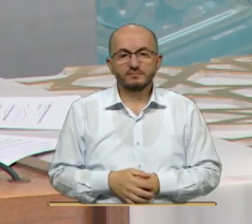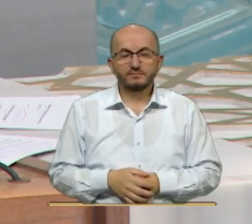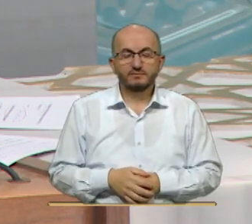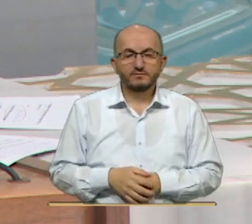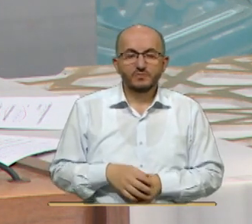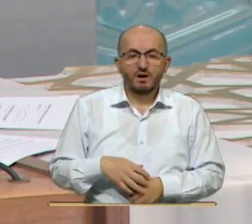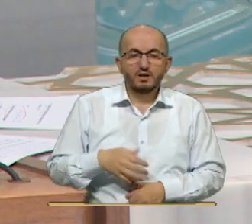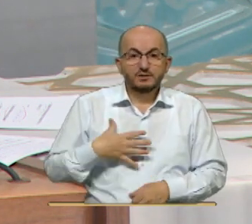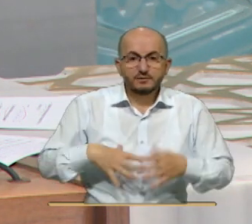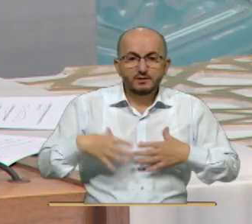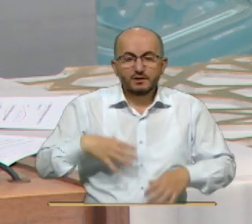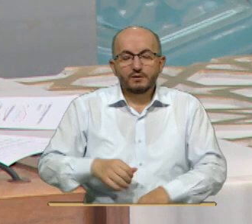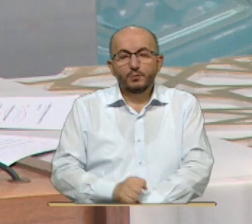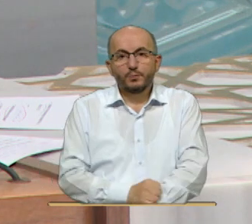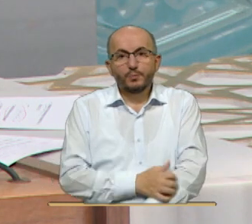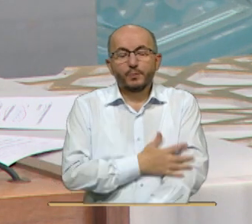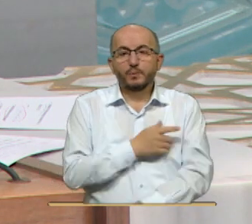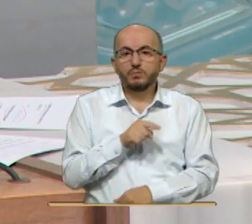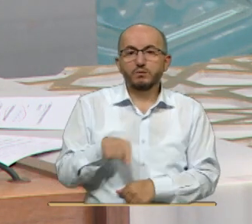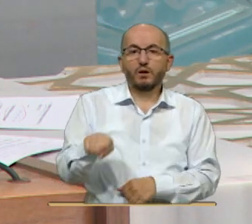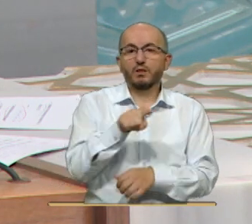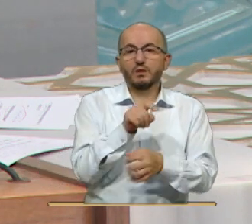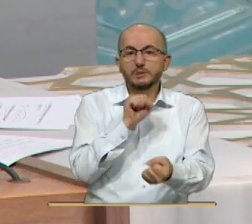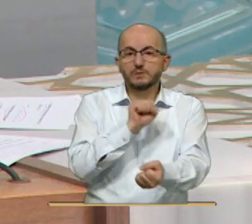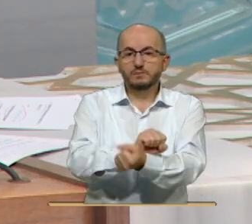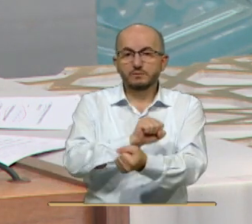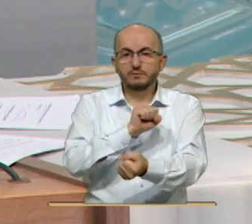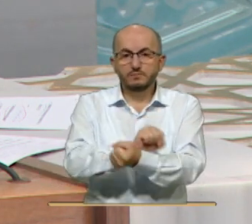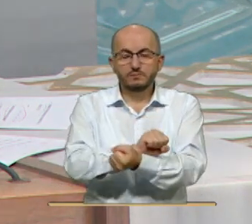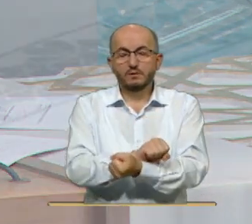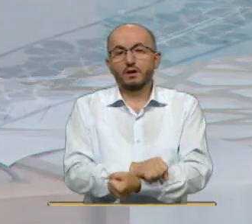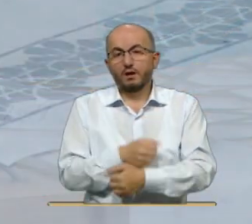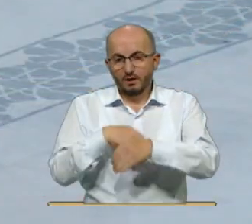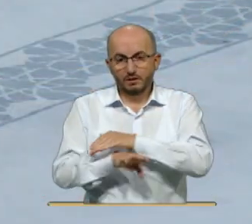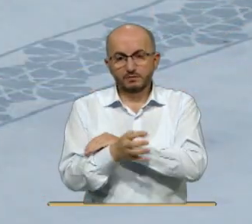arzuları ve duyguları onları esaret altına alır.